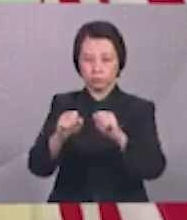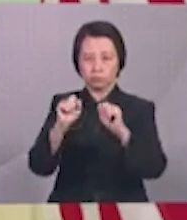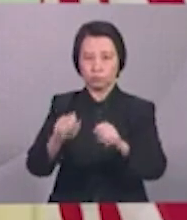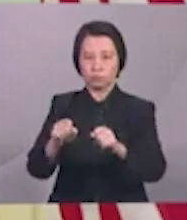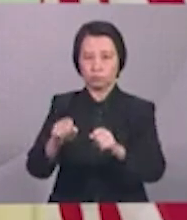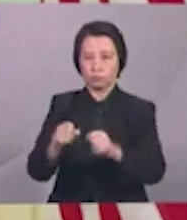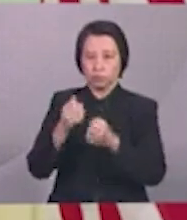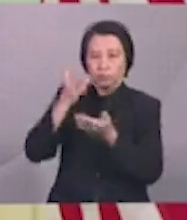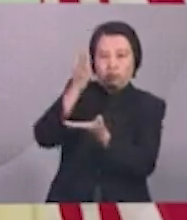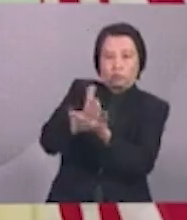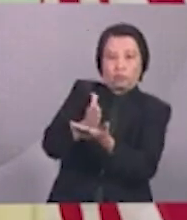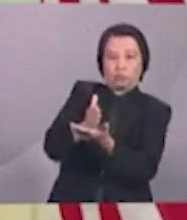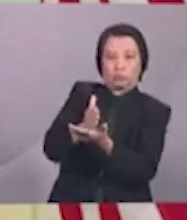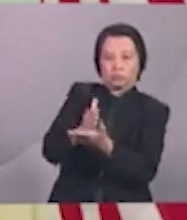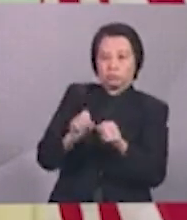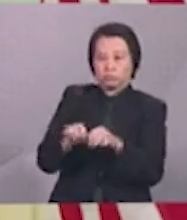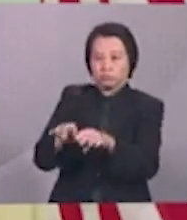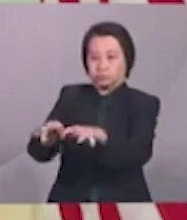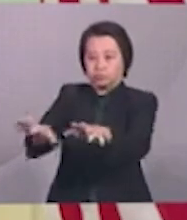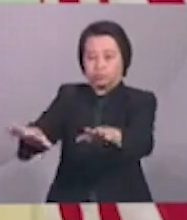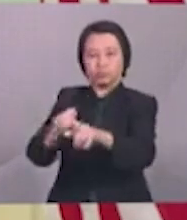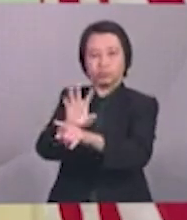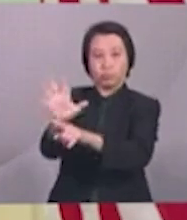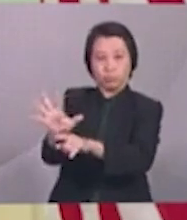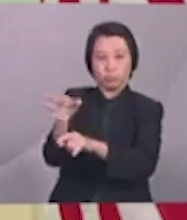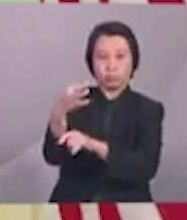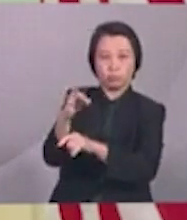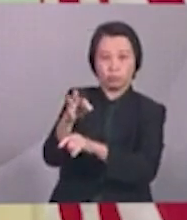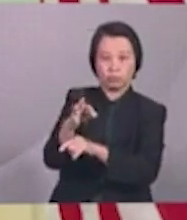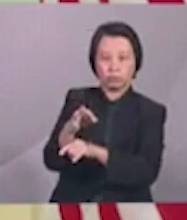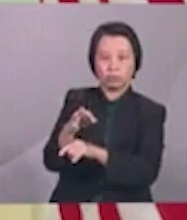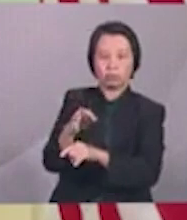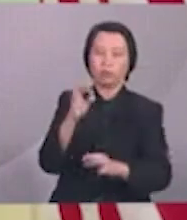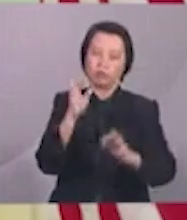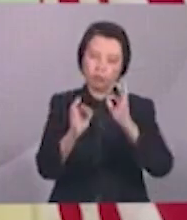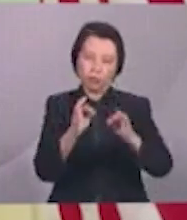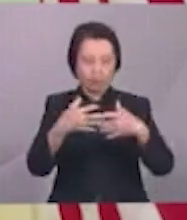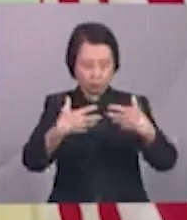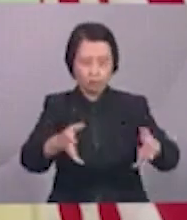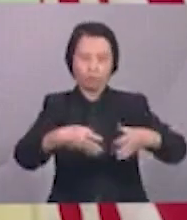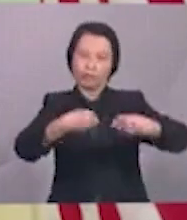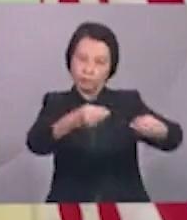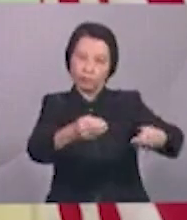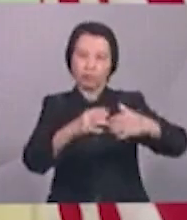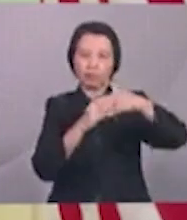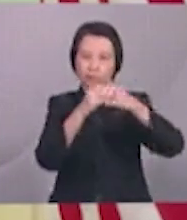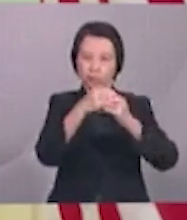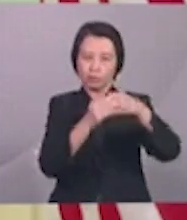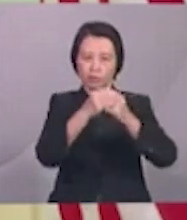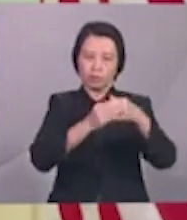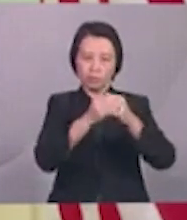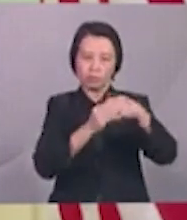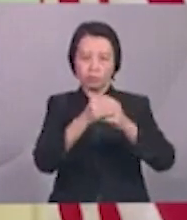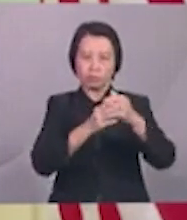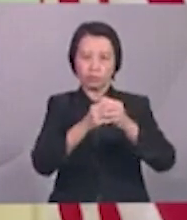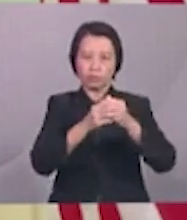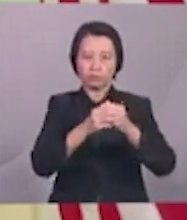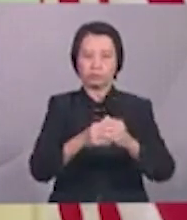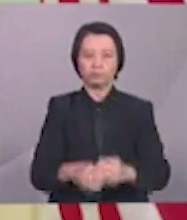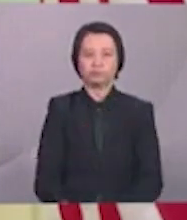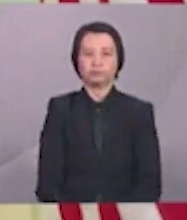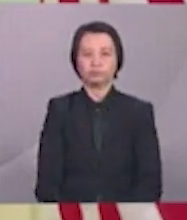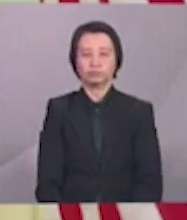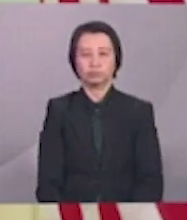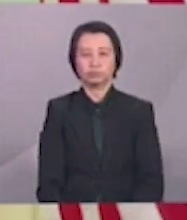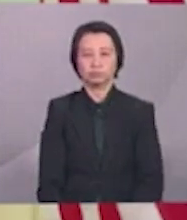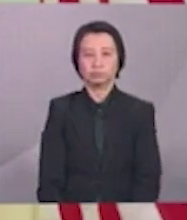penularan COVID-19 ini walaupun kelonggaran telah mula diberikan oleh pihak